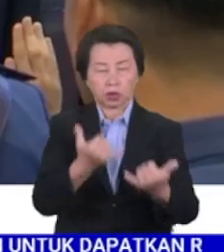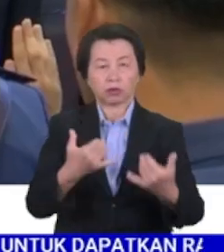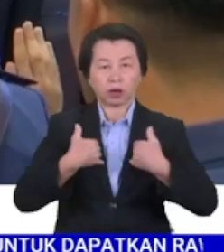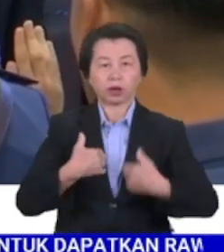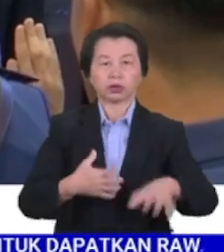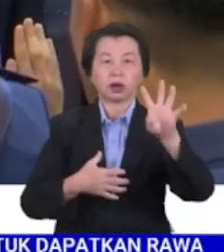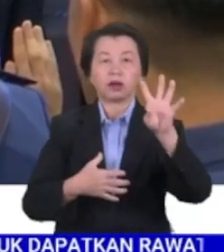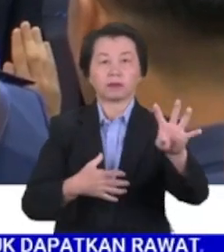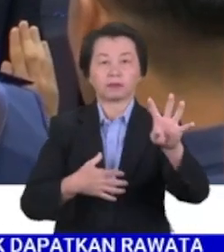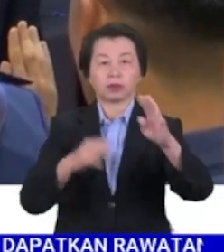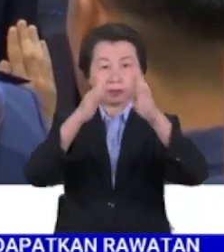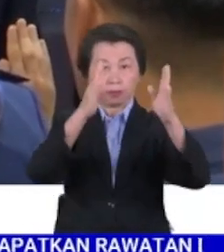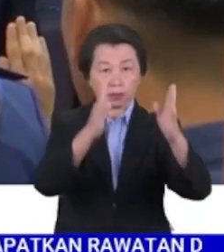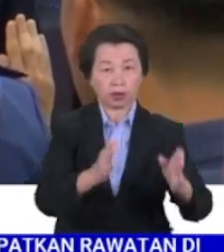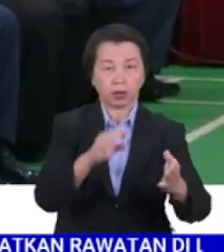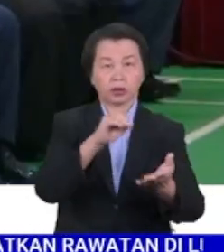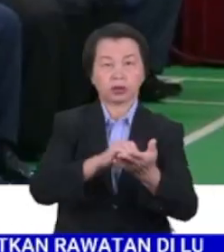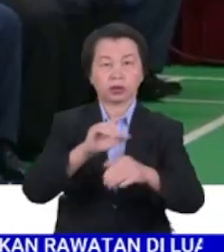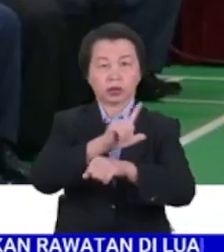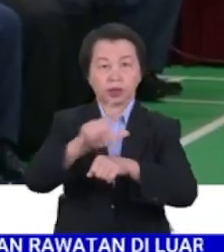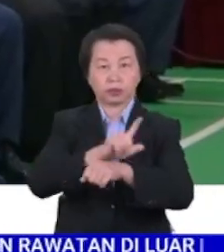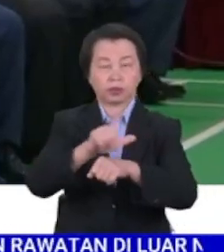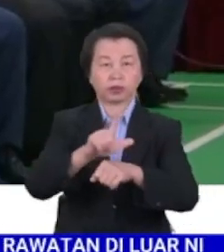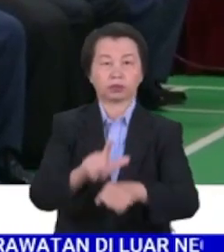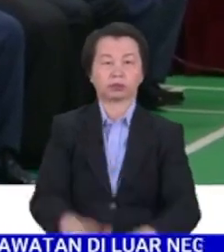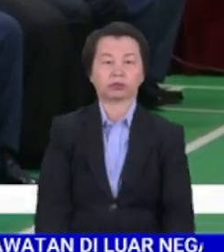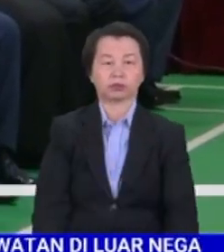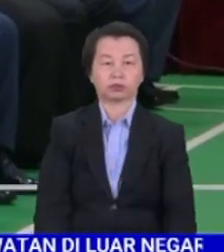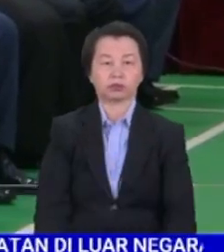terdapat 4 buah balai bomba di Labuan.